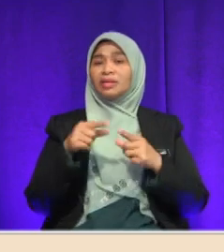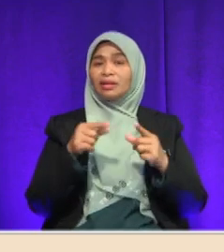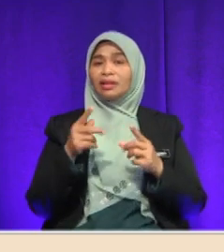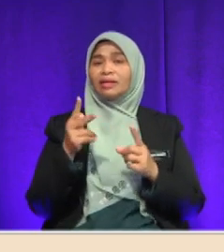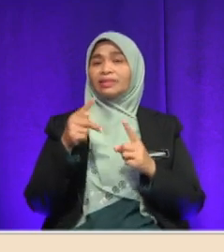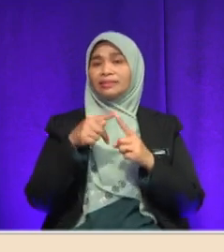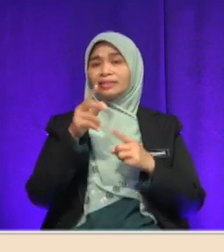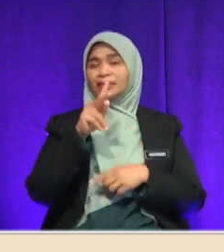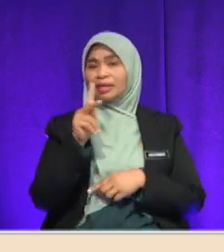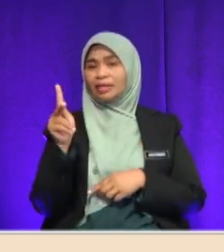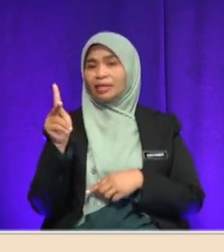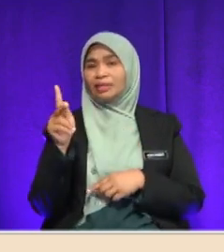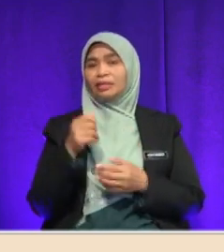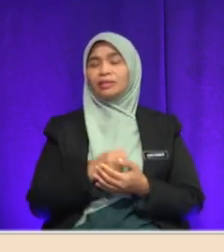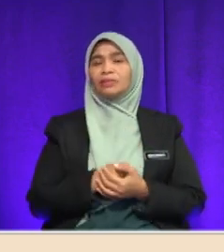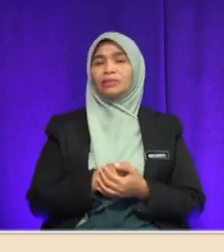D0, D0 ke